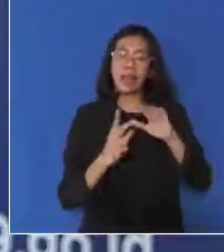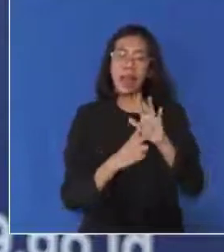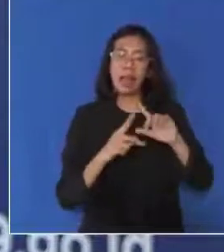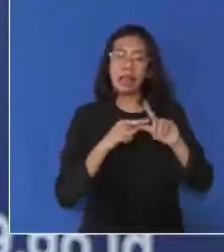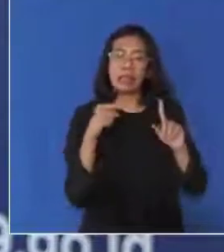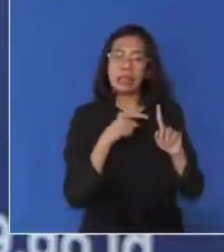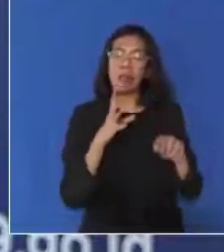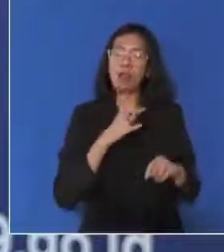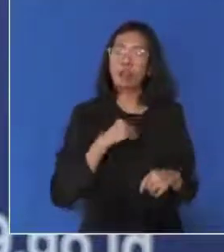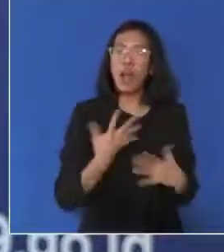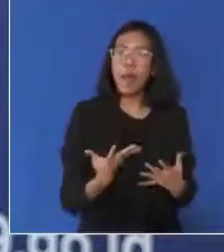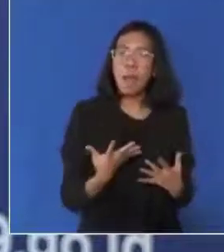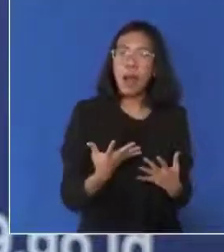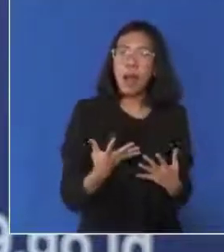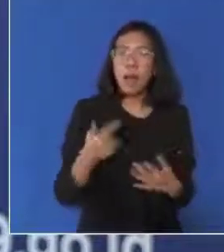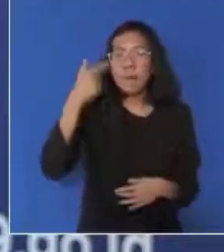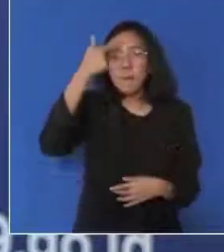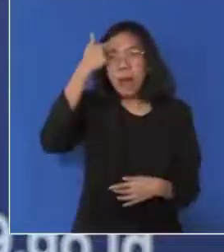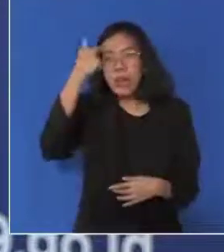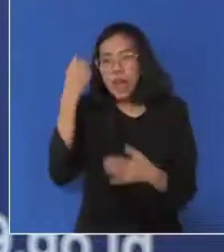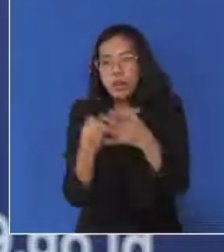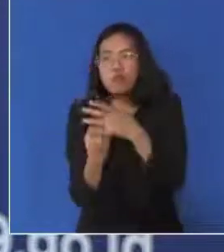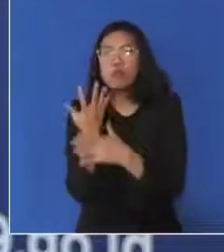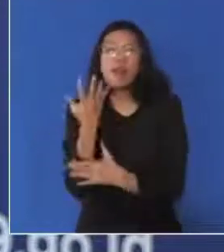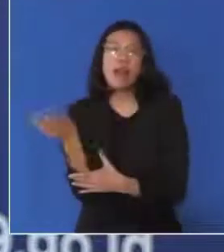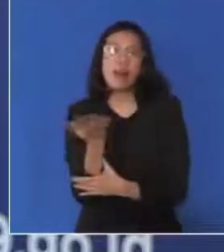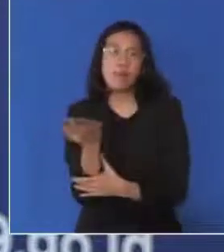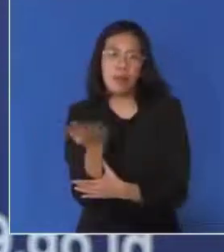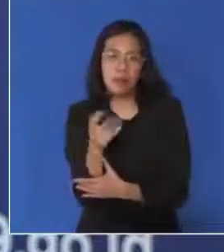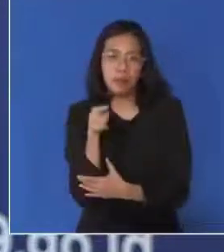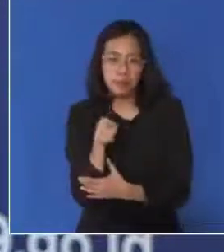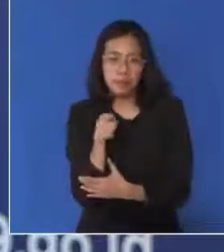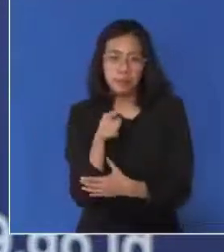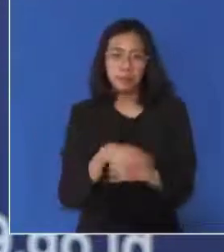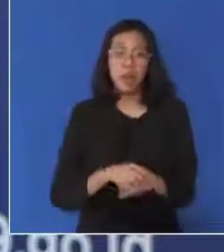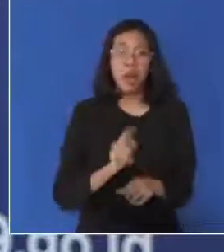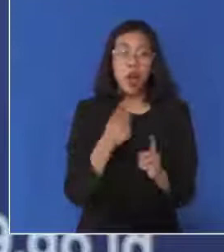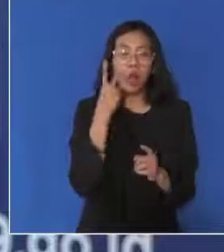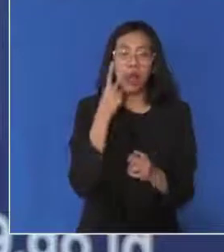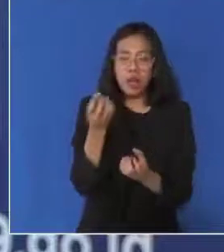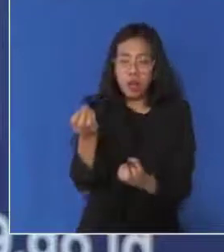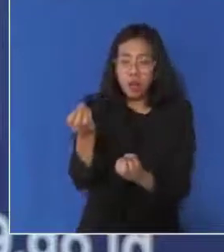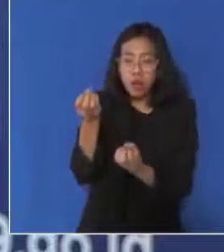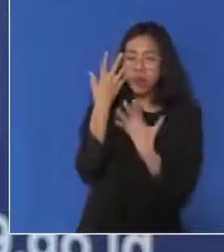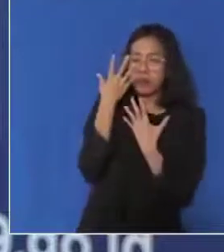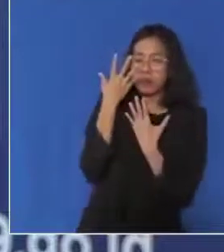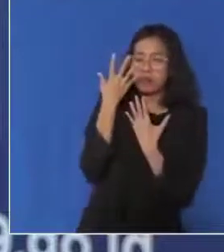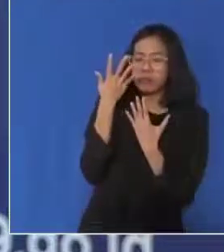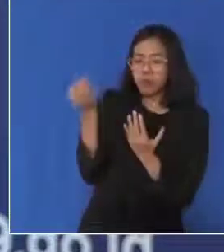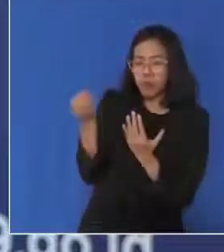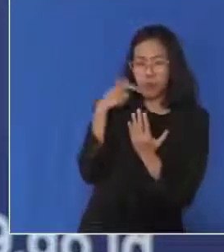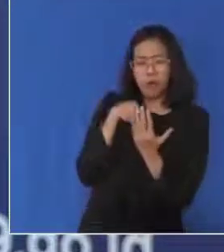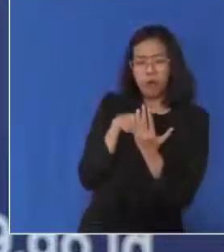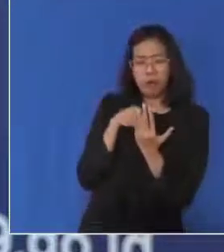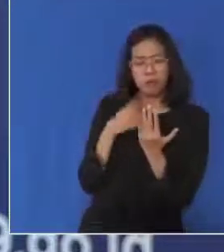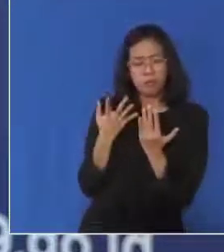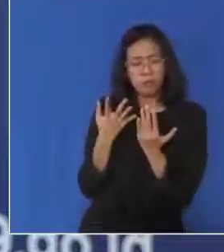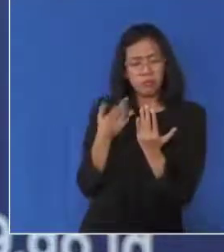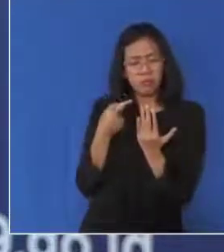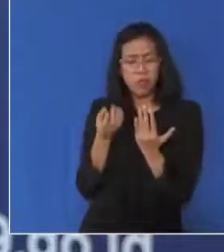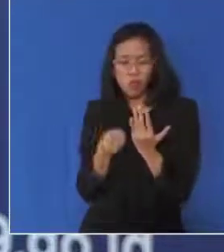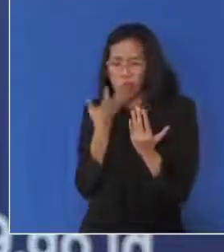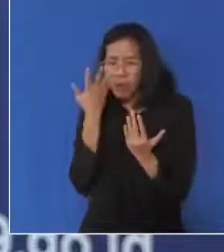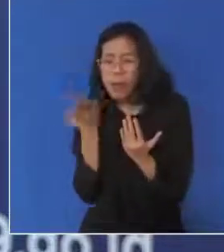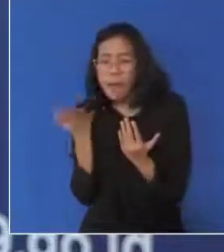Matan itu adalah konten ini maksudnya kita cek kalau kita dapat berita sanadnya apa nih